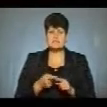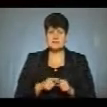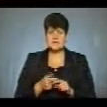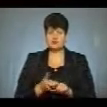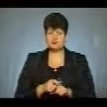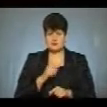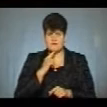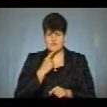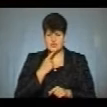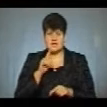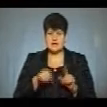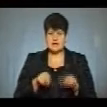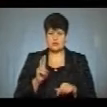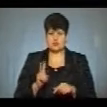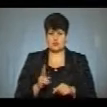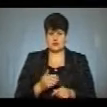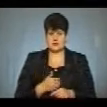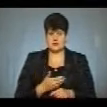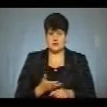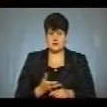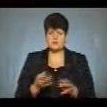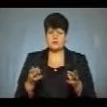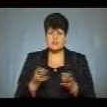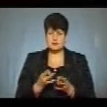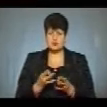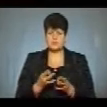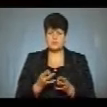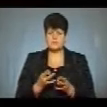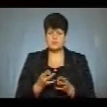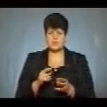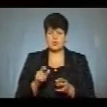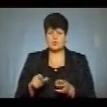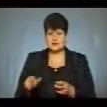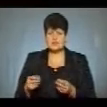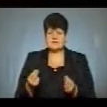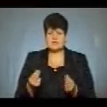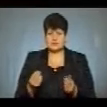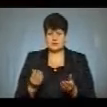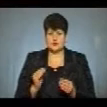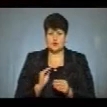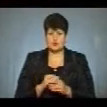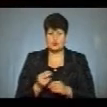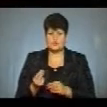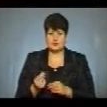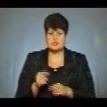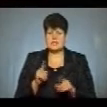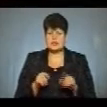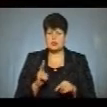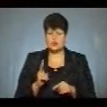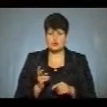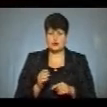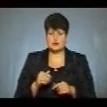важко. І рідко хто йде на таке. Хіба потрібно людині якісь кошти фінансові додаткові. А так рідко хто йде на